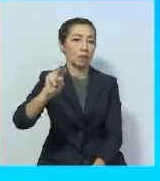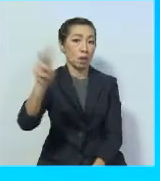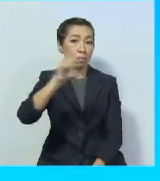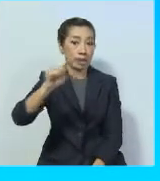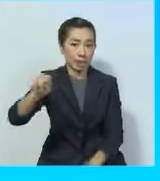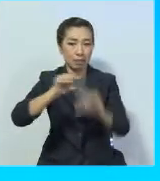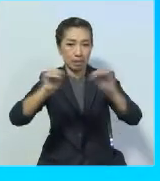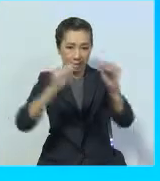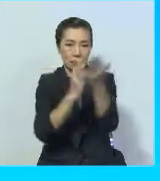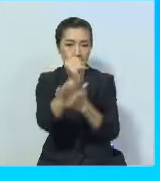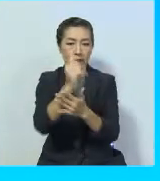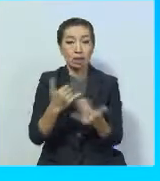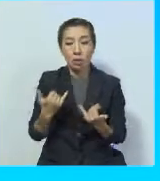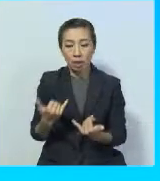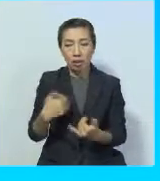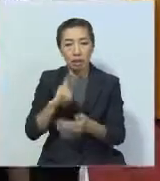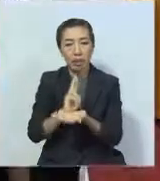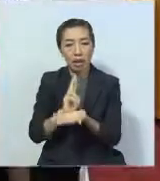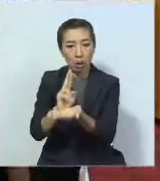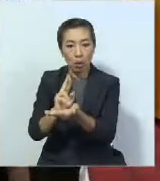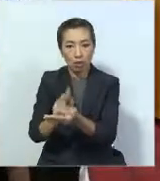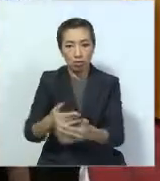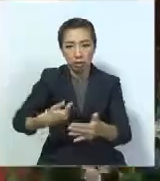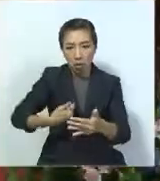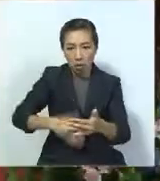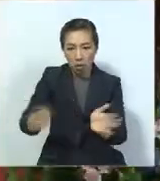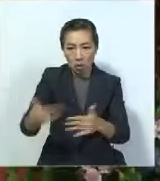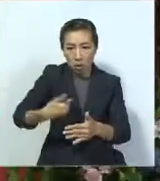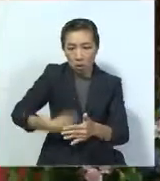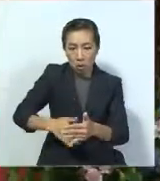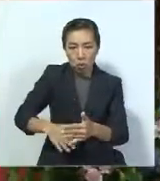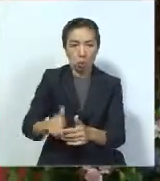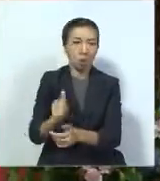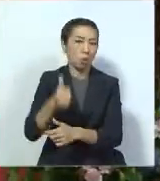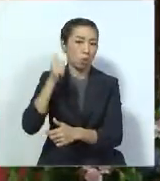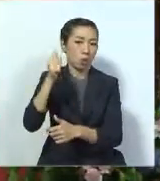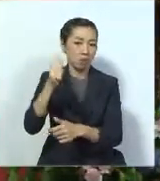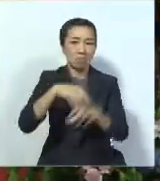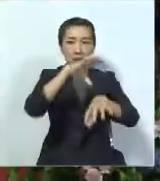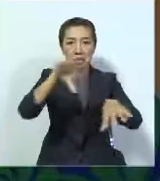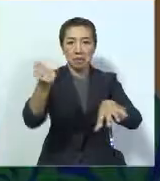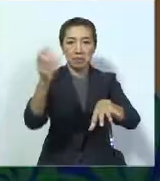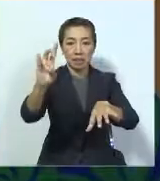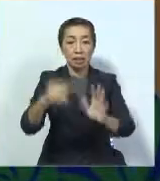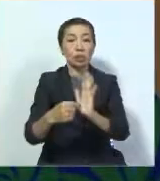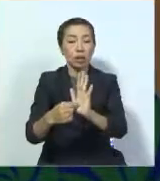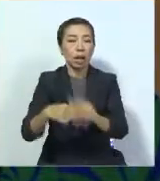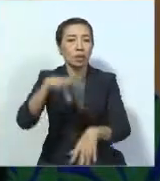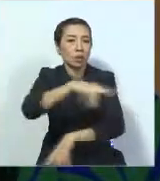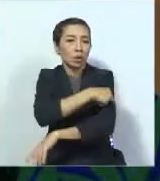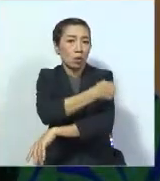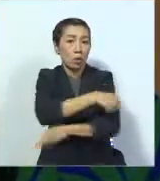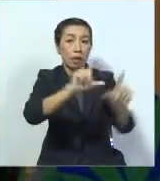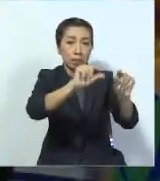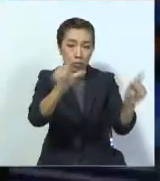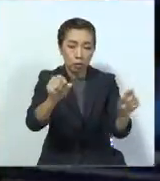71.32ในวันนี้นะคะมีพิธีมอบรางวัลสุดยอดส้วมแห่งปี2560จำนวน17แห่งด้วยนะคะอย่างเช่นที่โรงพยาบาล